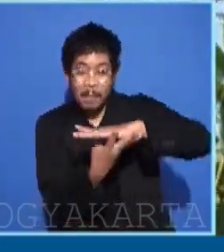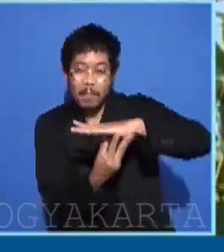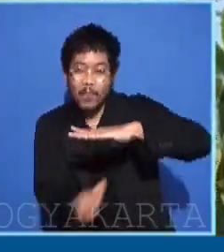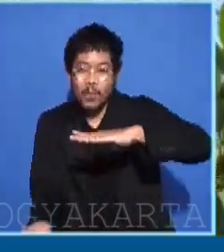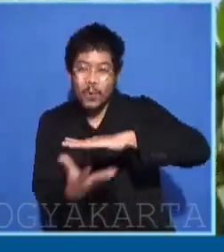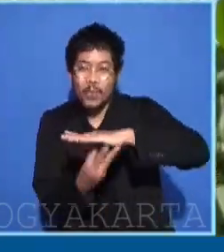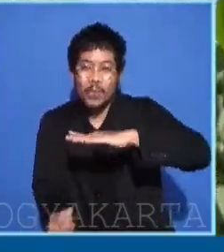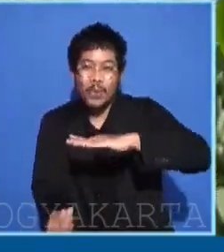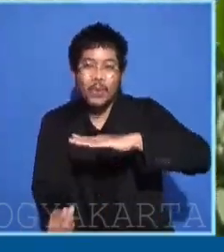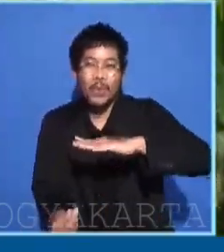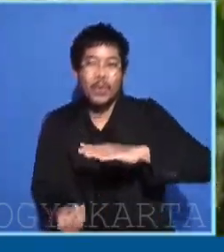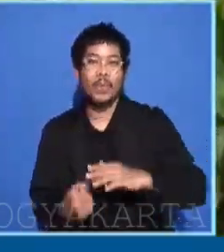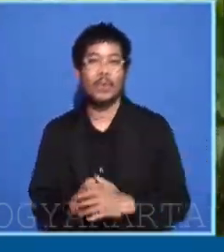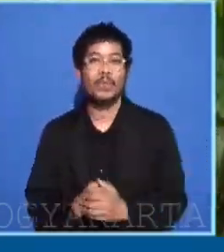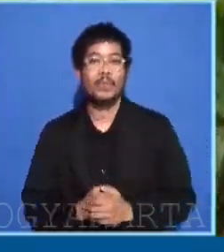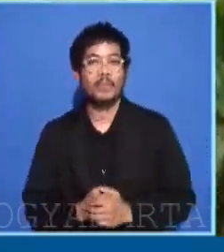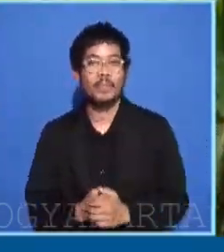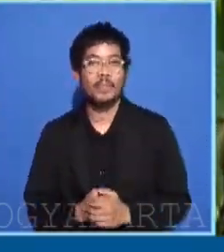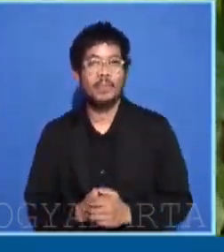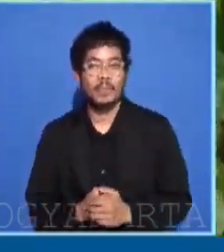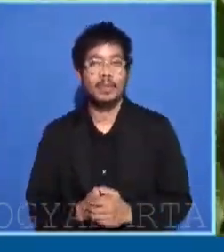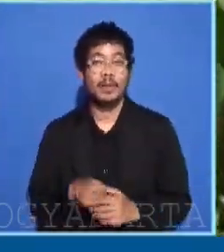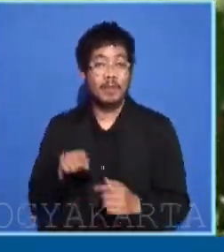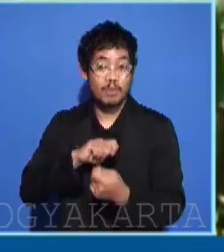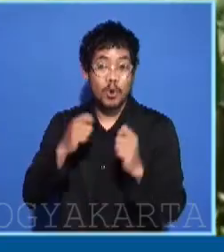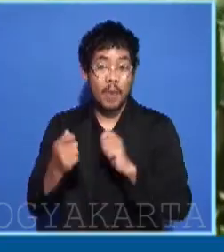oksigen SAG pemanan